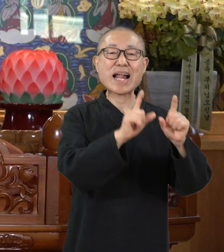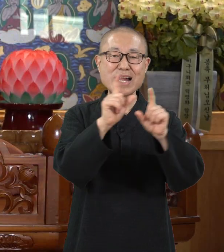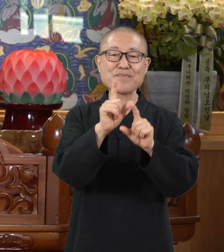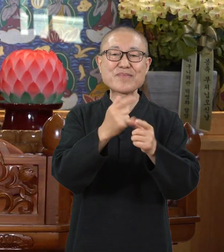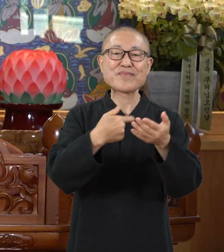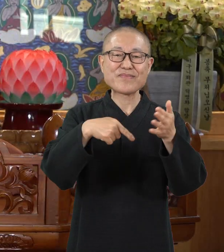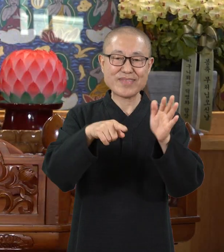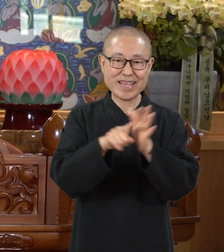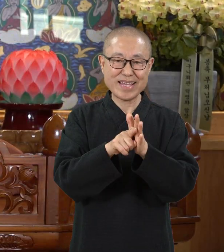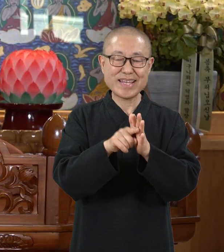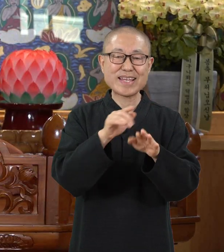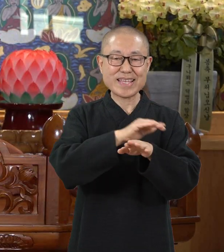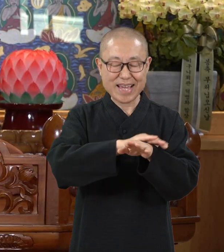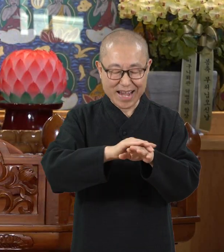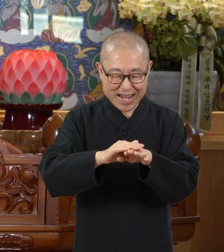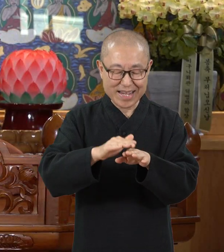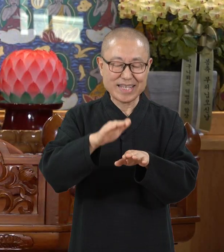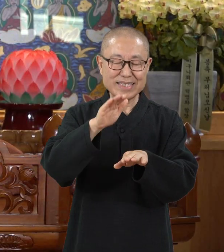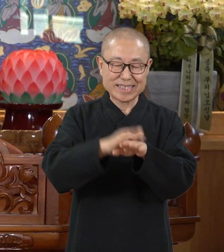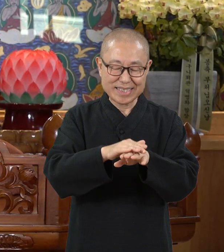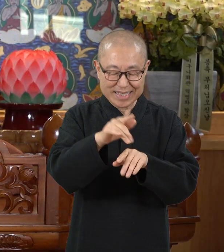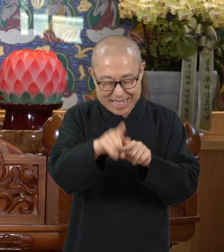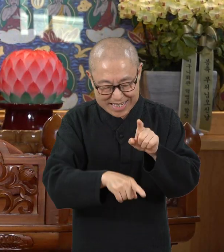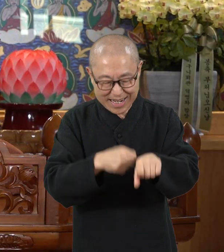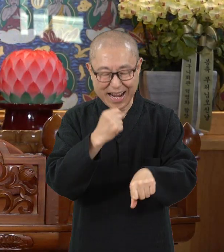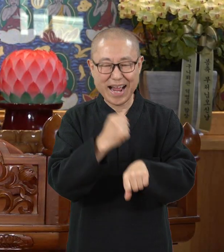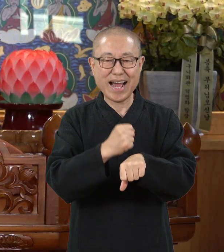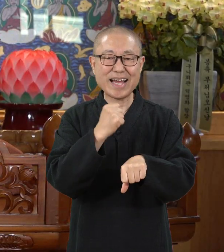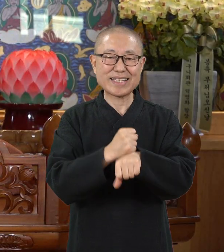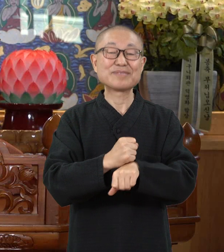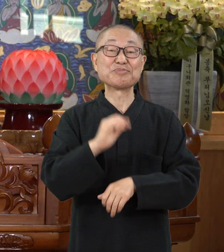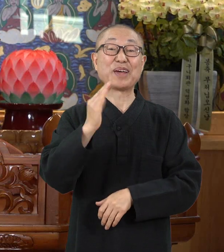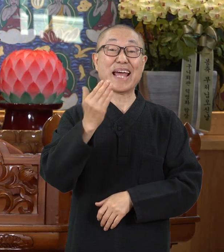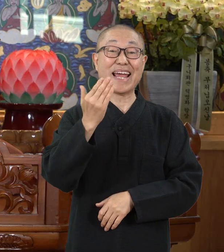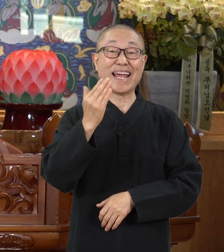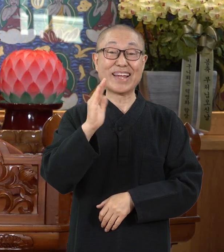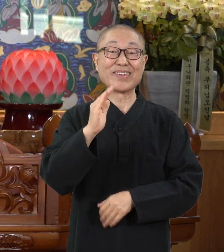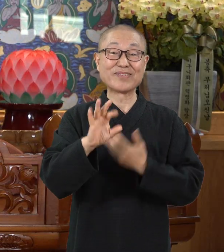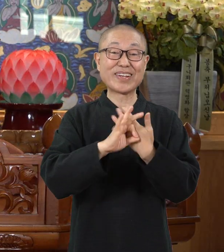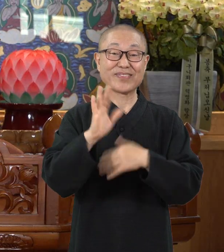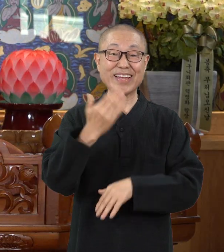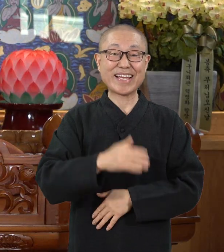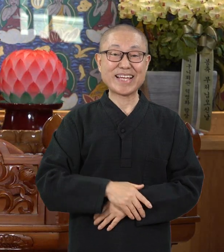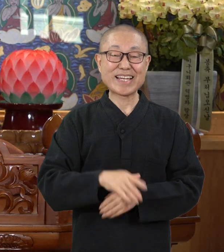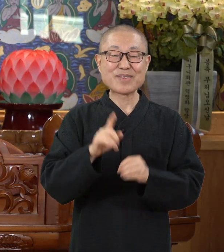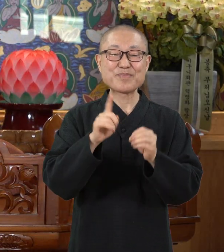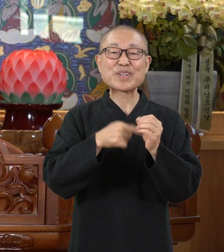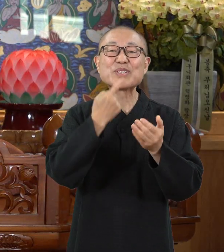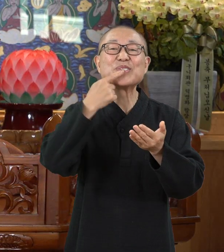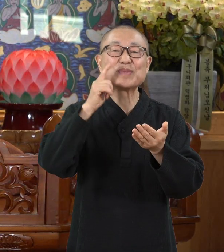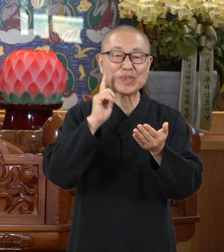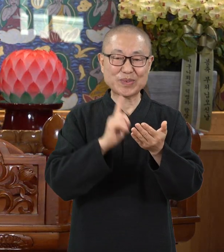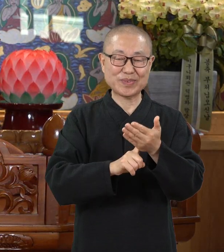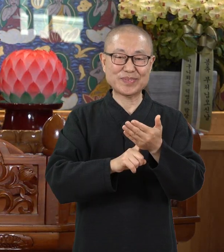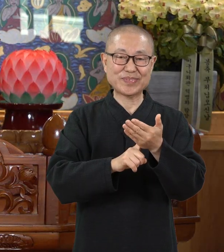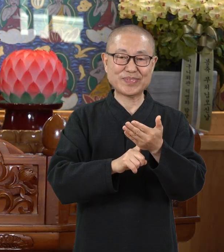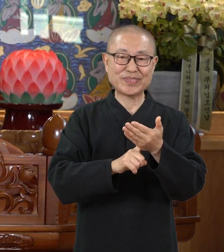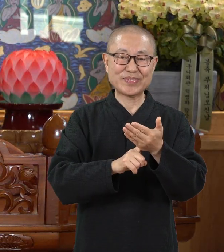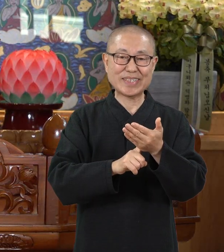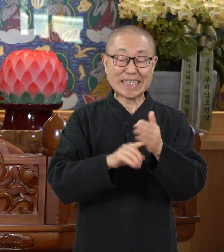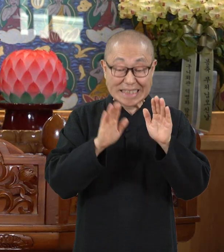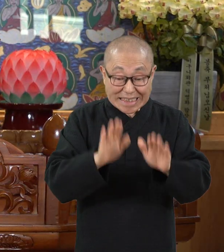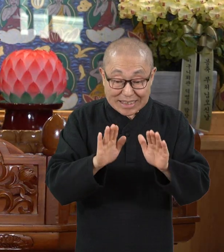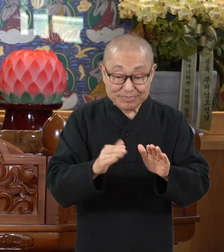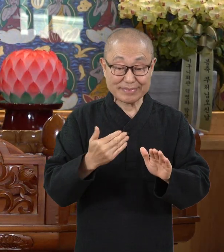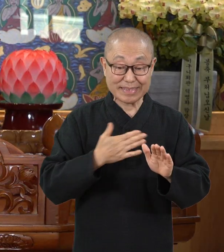되도록 그것을 잘 실천해 나가자. 이러시면 되는 거예요. 불교는 굉장히 쉽고 바로